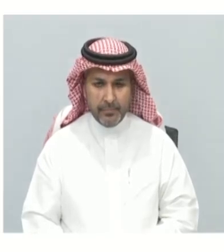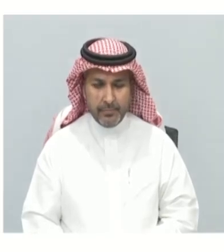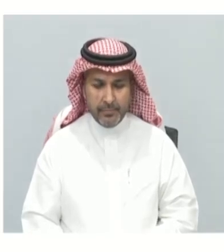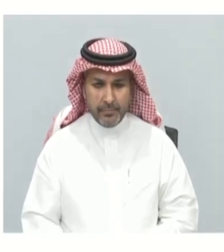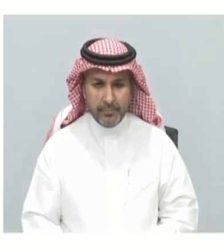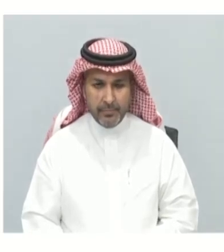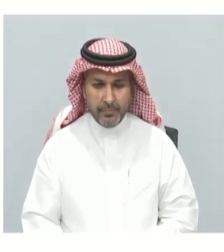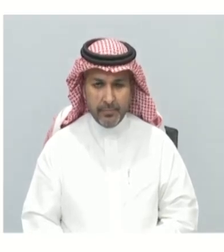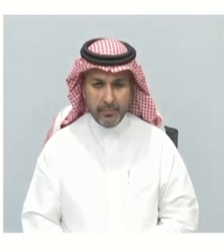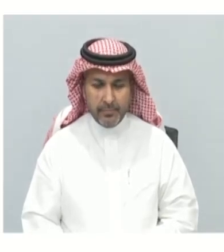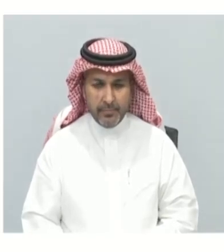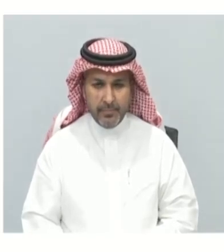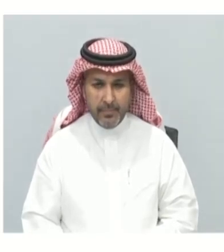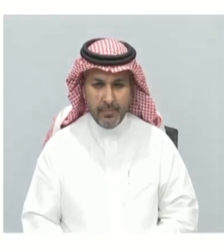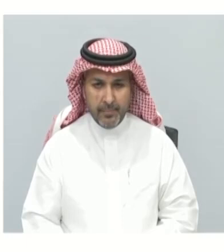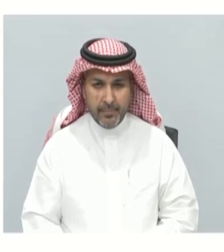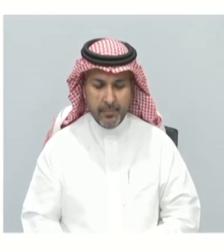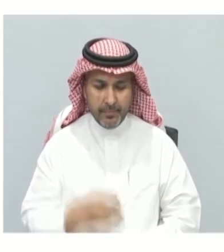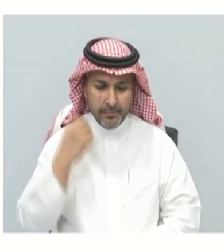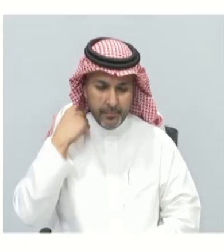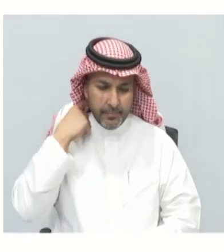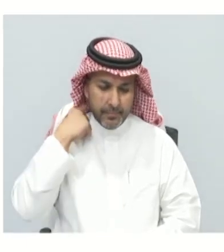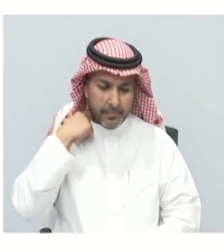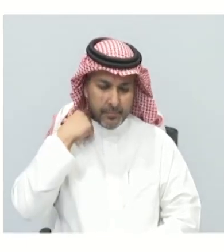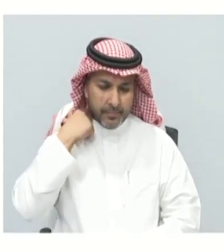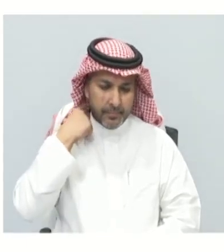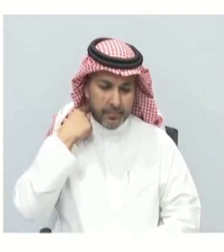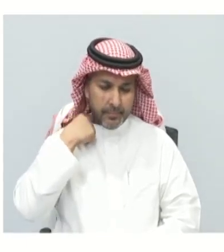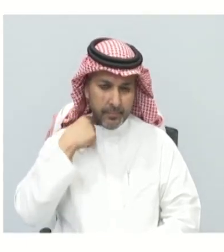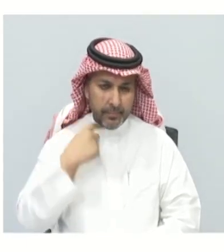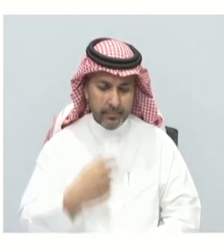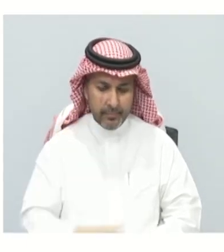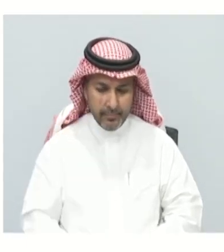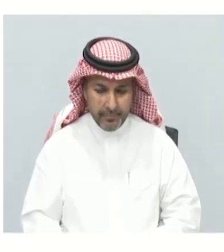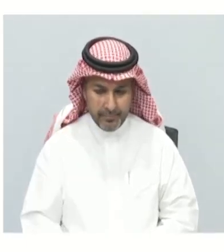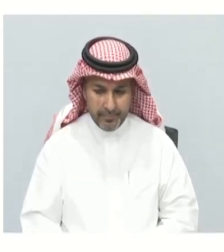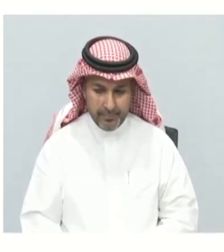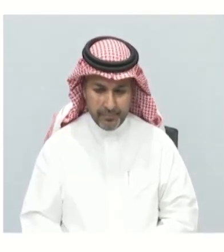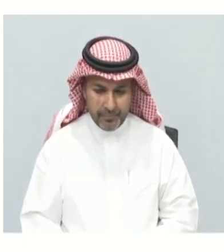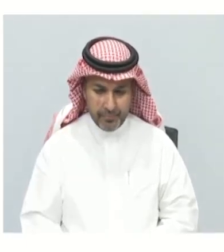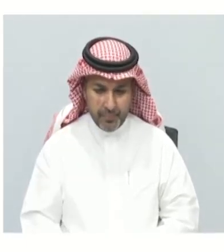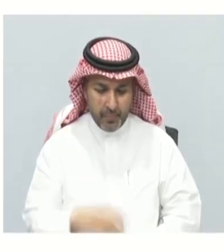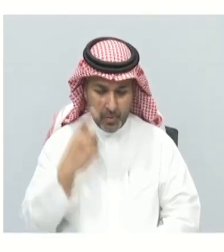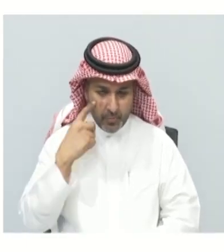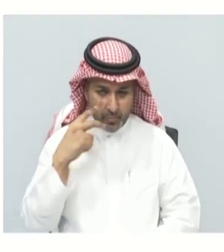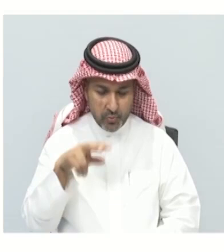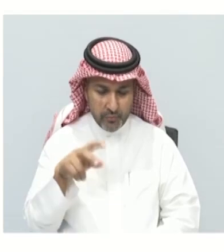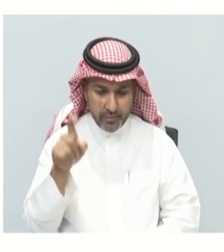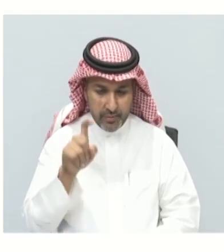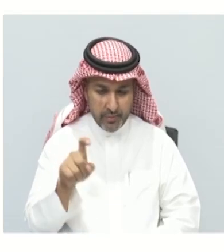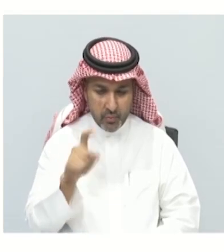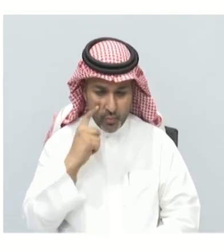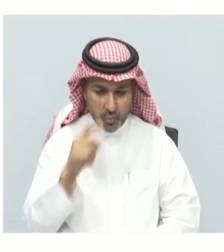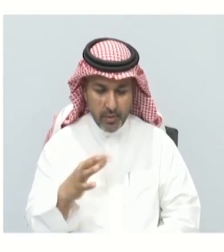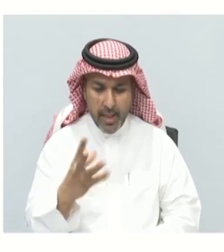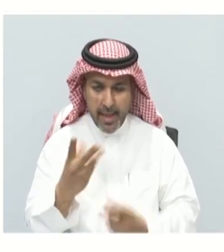قليل في وصف الحركه للعداء عندما عندما اتيت لك بالصور وطلبت منك ان تقرر ما اذا كانت الحركه منتظمه